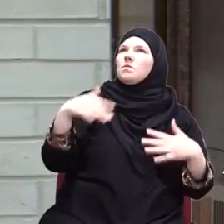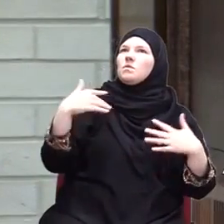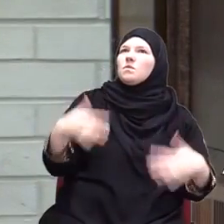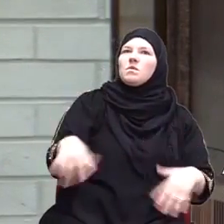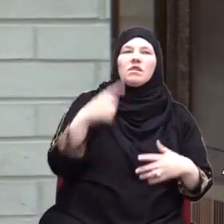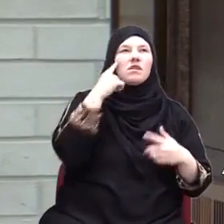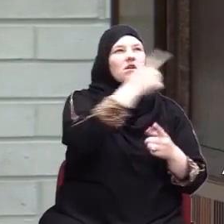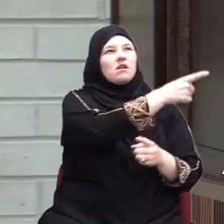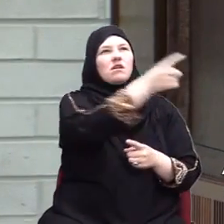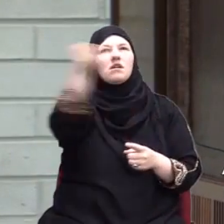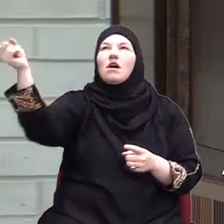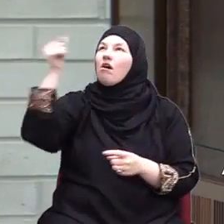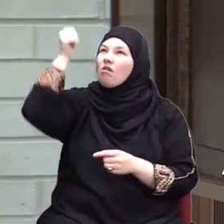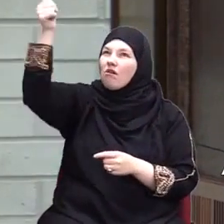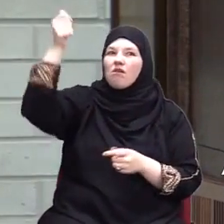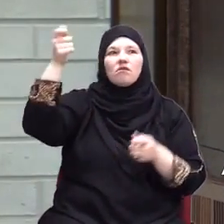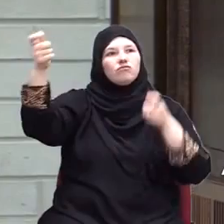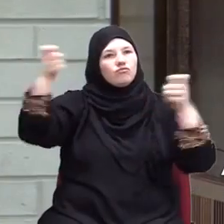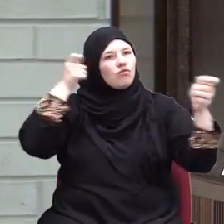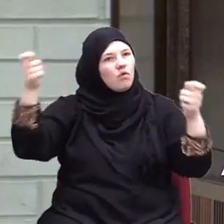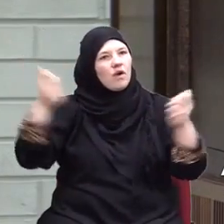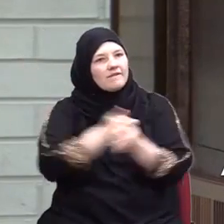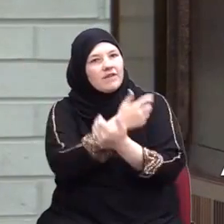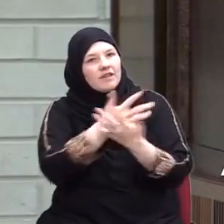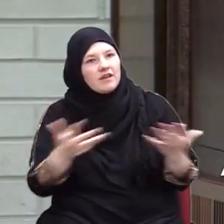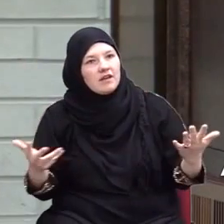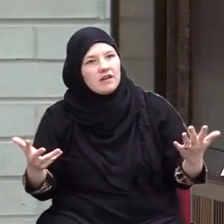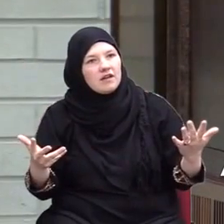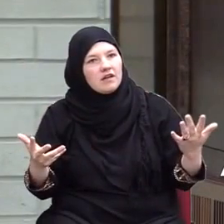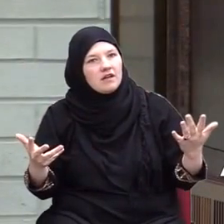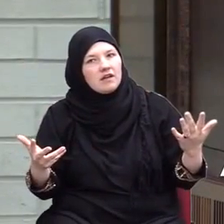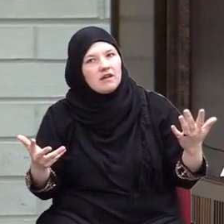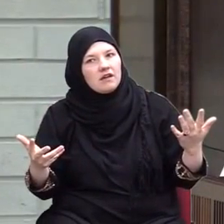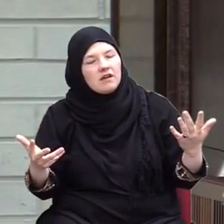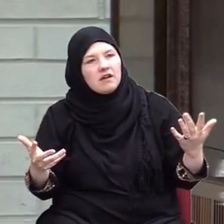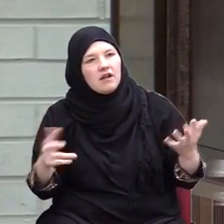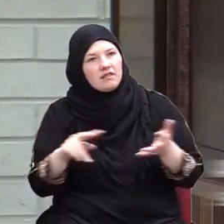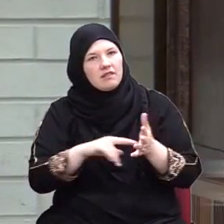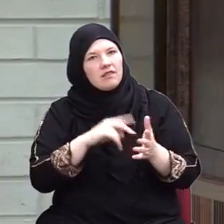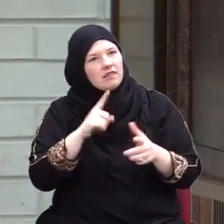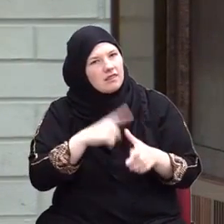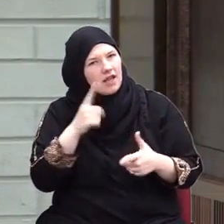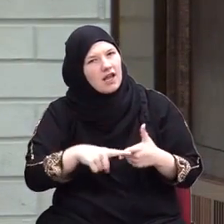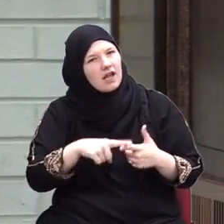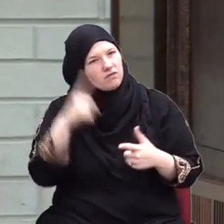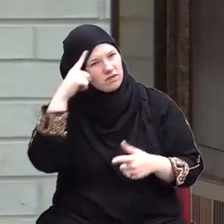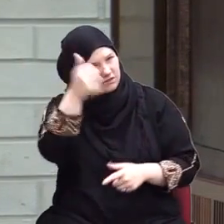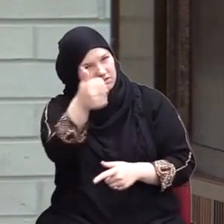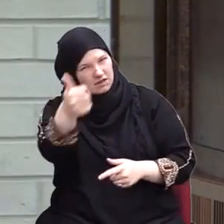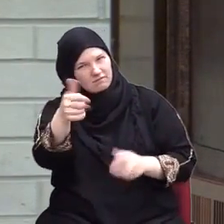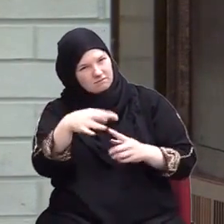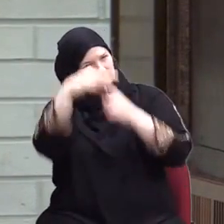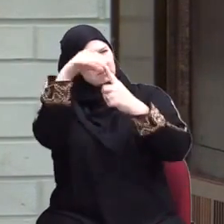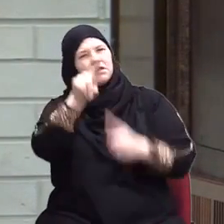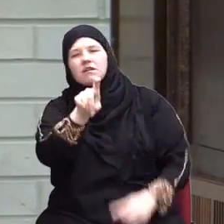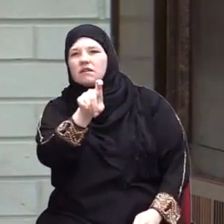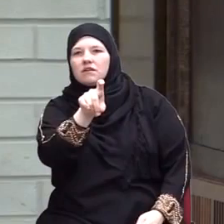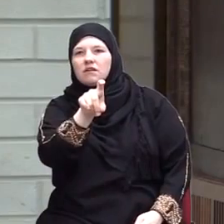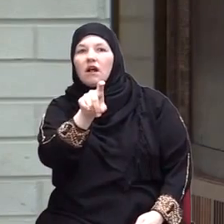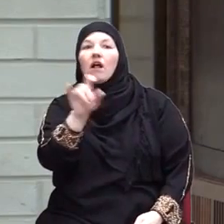anything to give and use as an example. In the Quran, Allah subhanahu wa ta'ala says, فَلَا